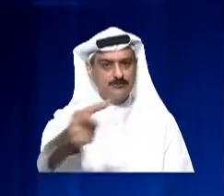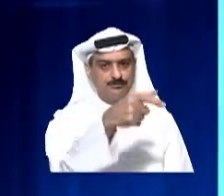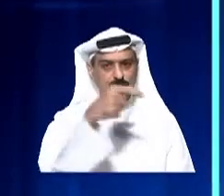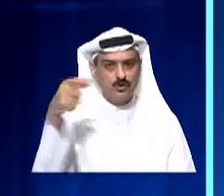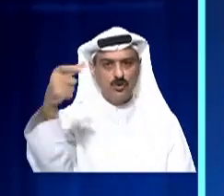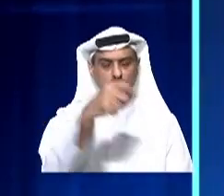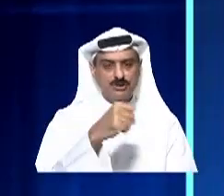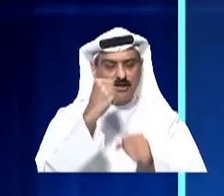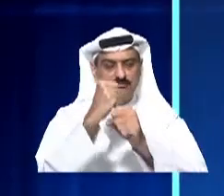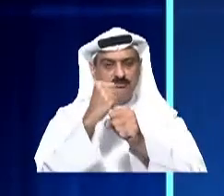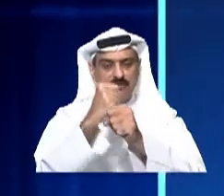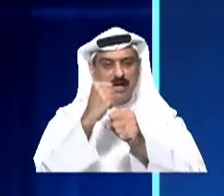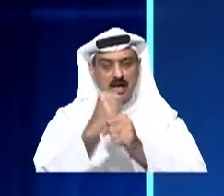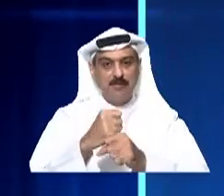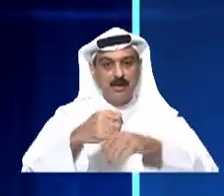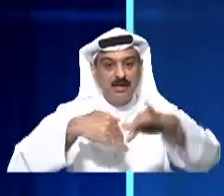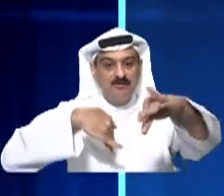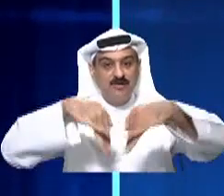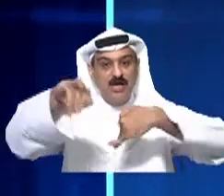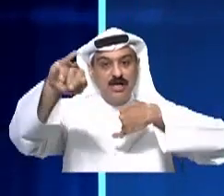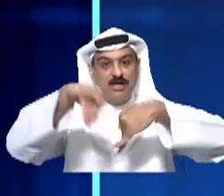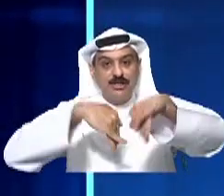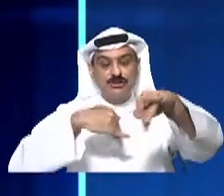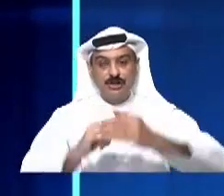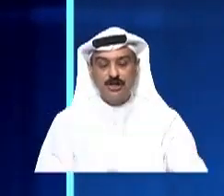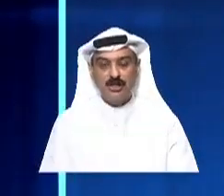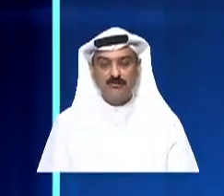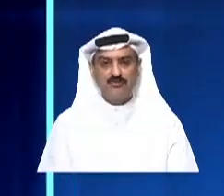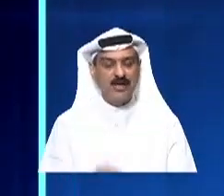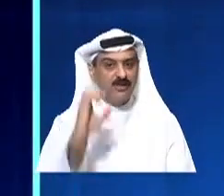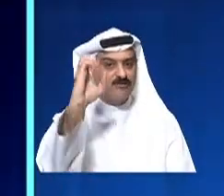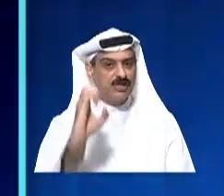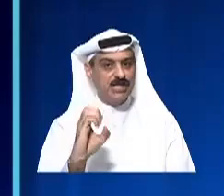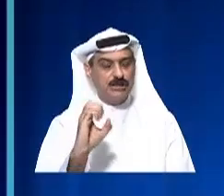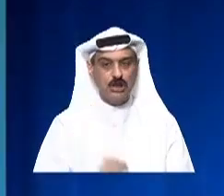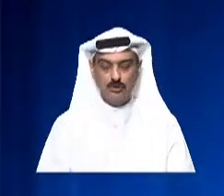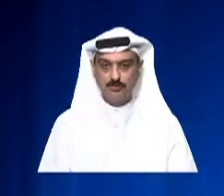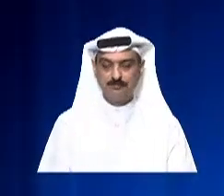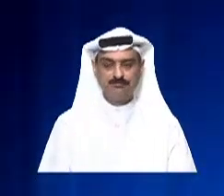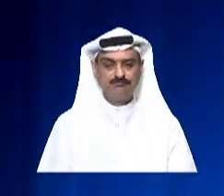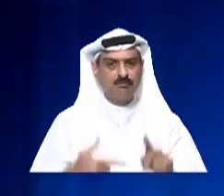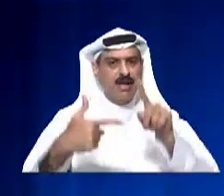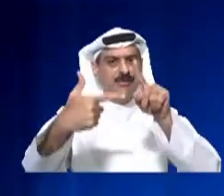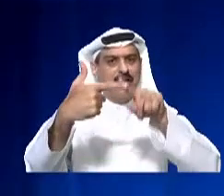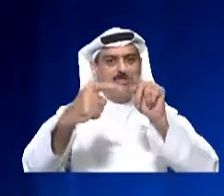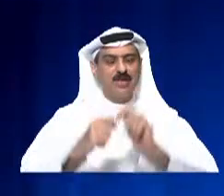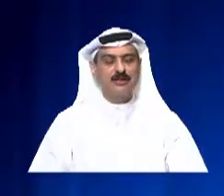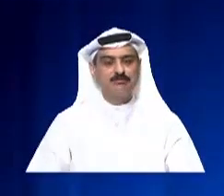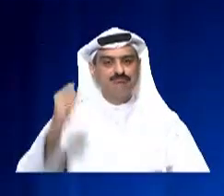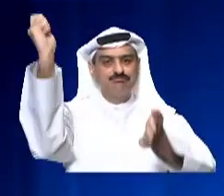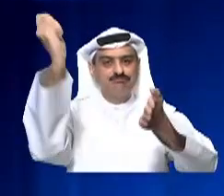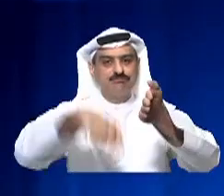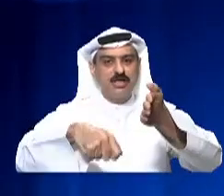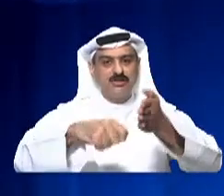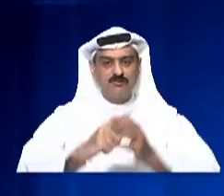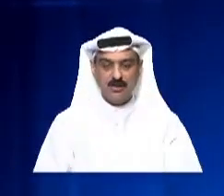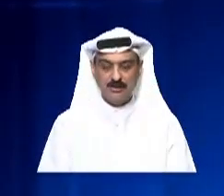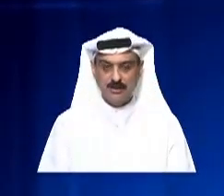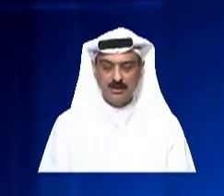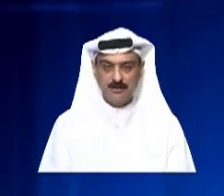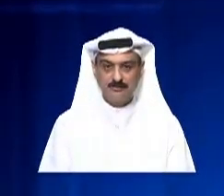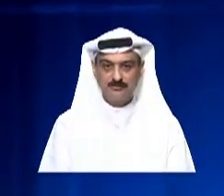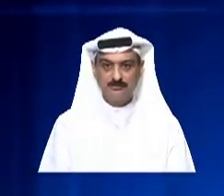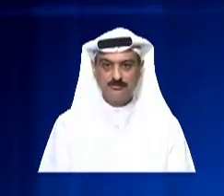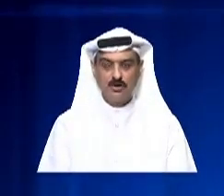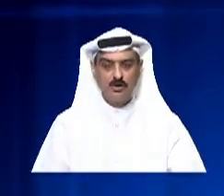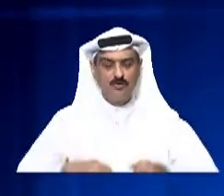على تنفيذ وصيانة الطريق الإقليمي الجزء الجنوبي والجزء الثاني اتفاقية تصميم